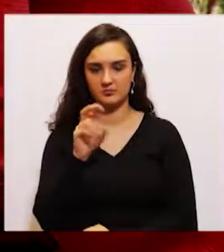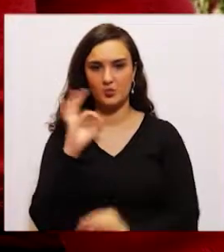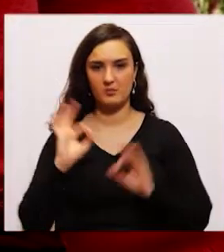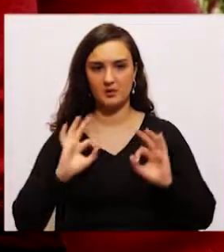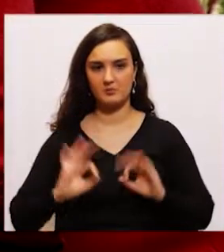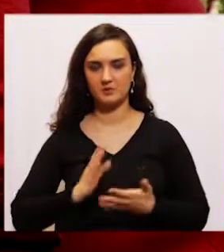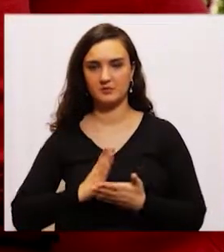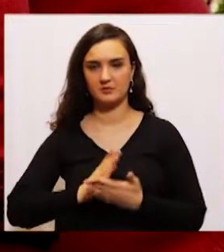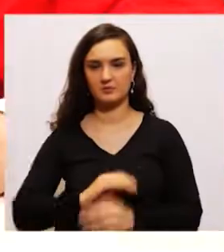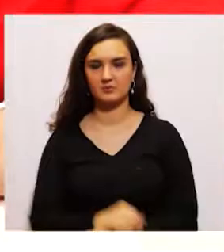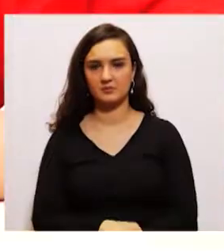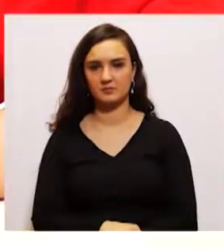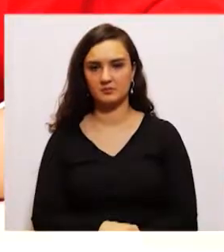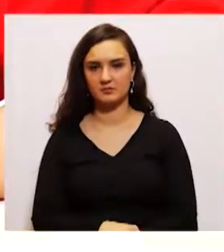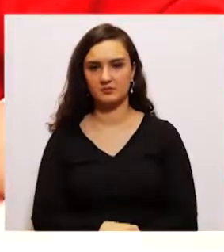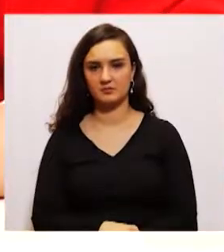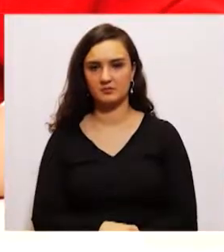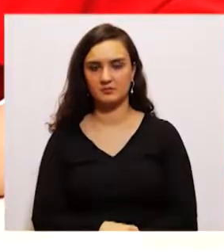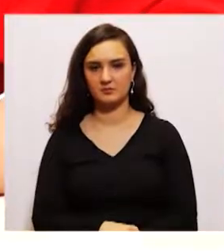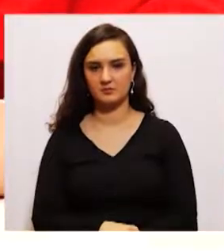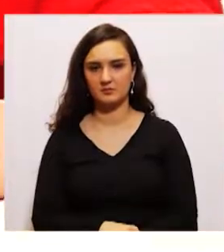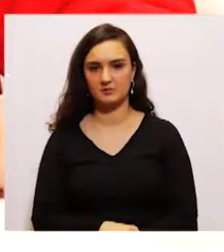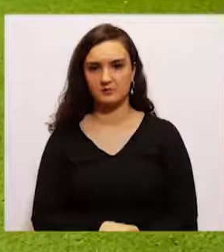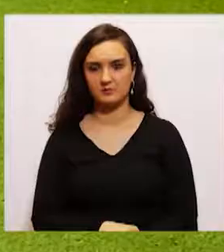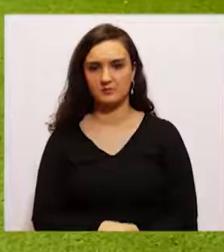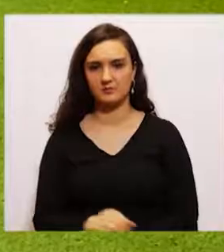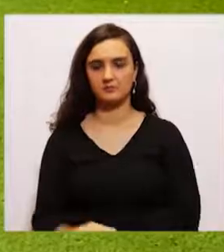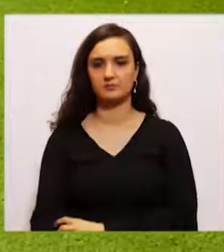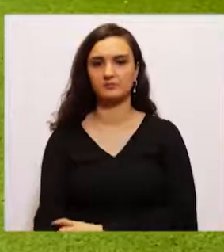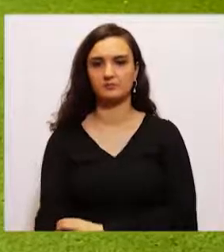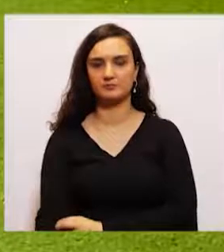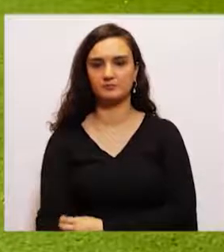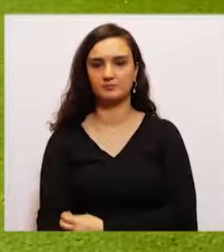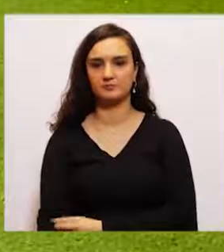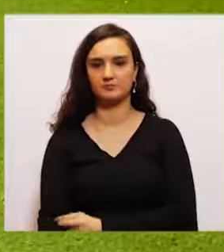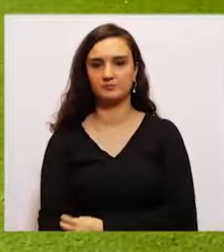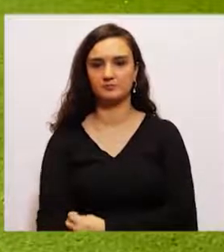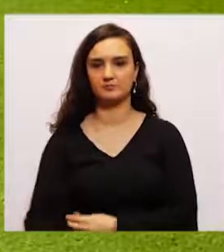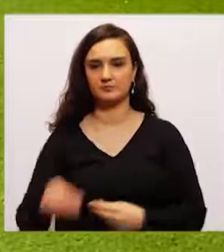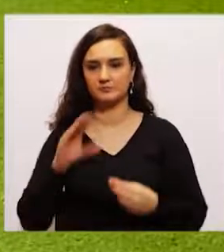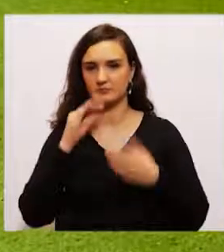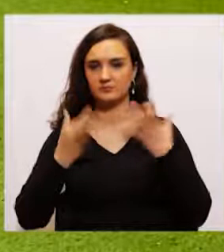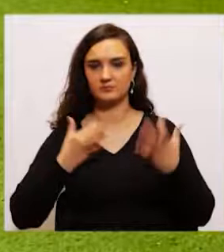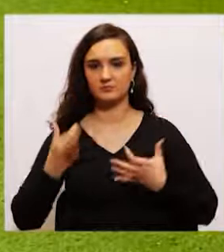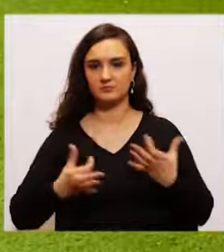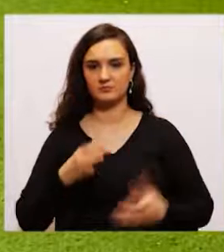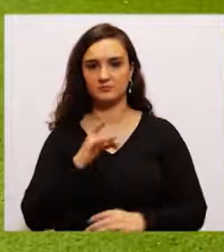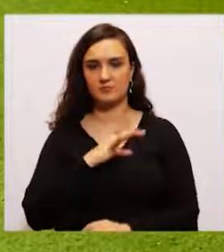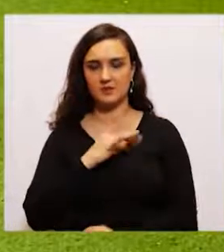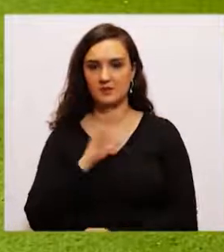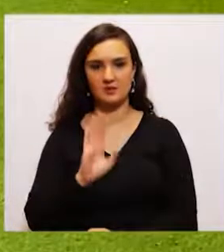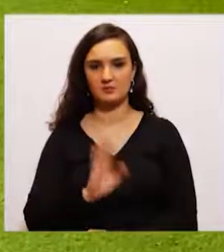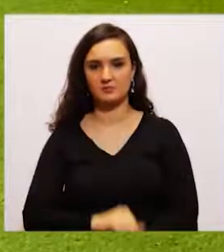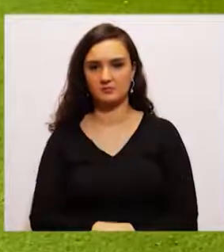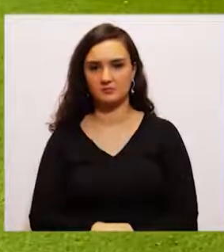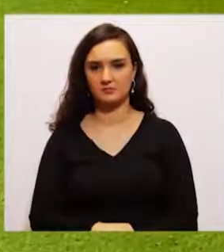აქვს? ხო, ეგ კოპლები აქვს, ეგ თეთრია და შავი კოპლები აქვს. კაცო, ეგ დამატინელი არ არის? ჰა?